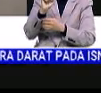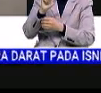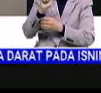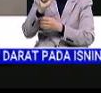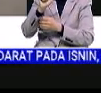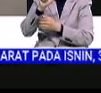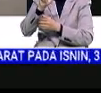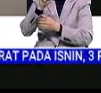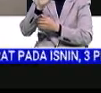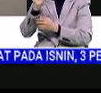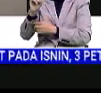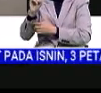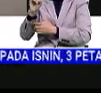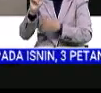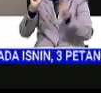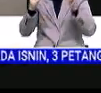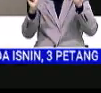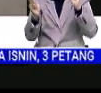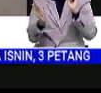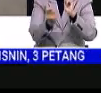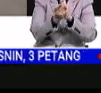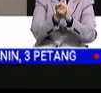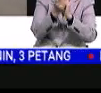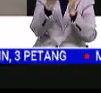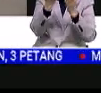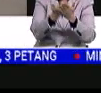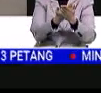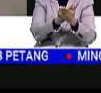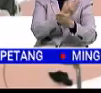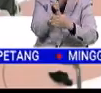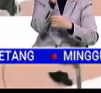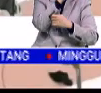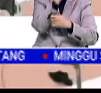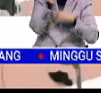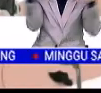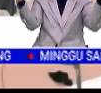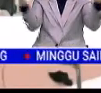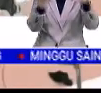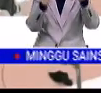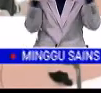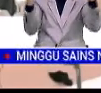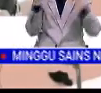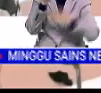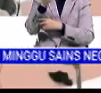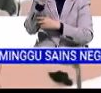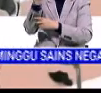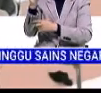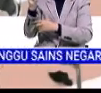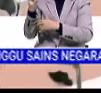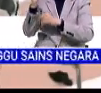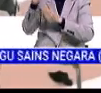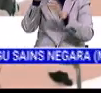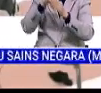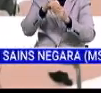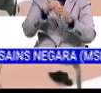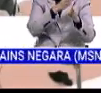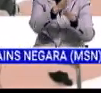Johan Nawawi diberi nafas baru dihasilkan sempena sambutan ulang tahun ke-30 pembabitan Nora dalam dunia